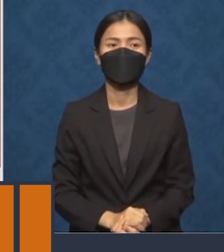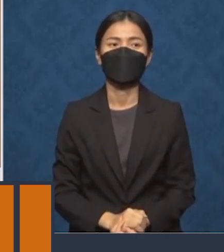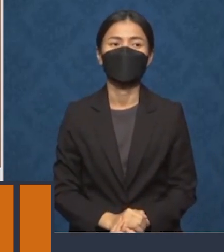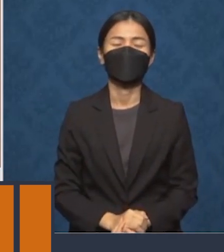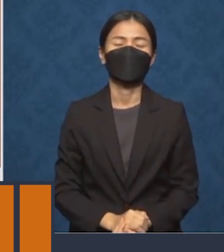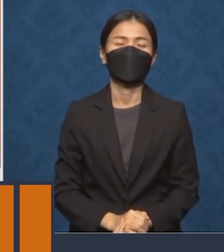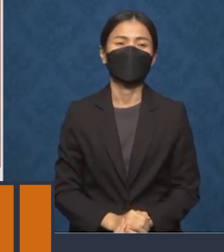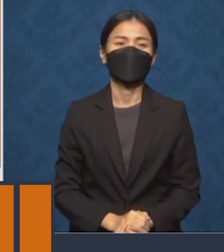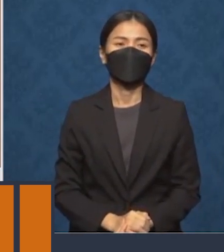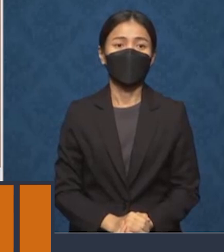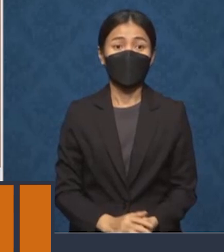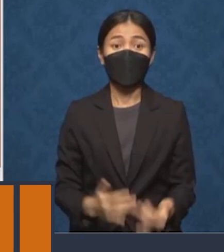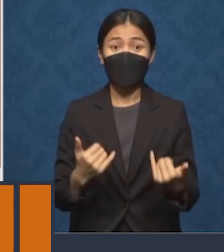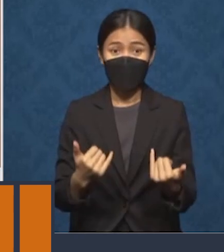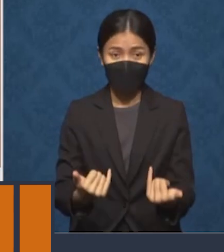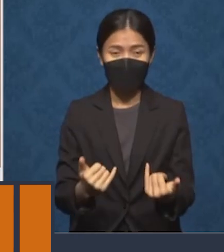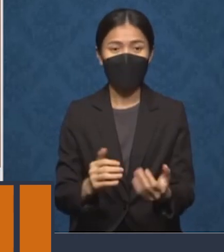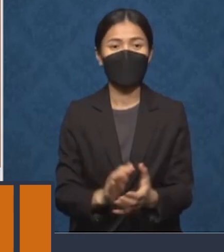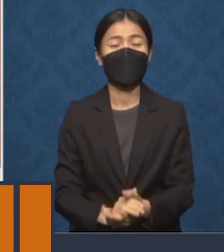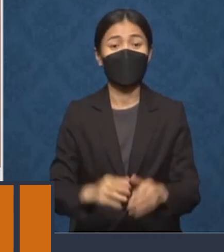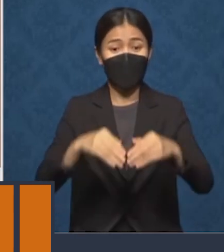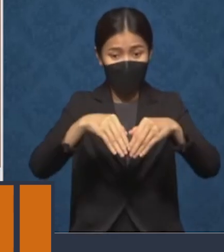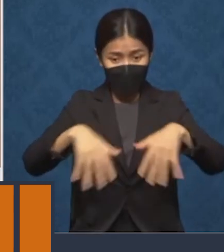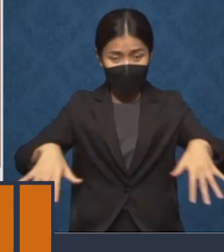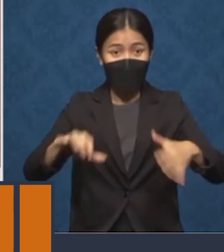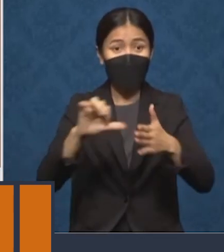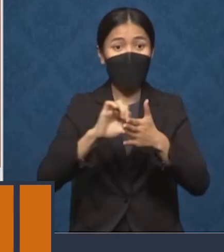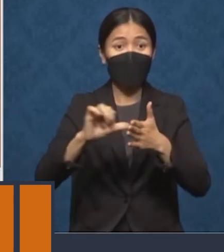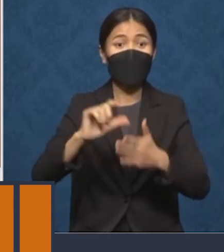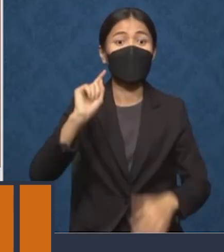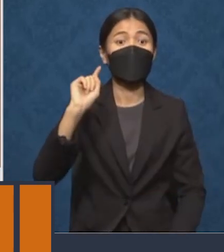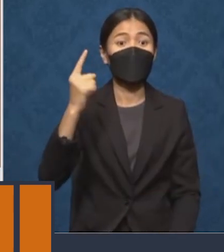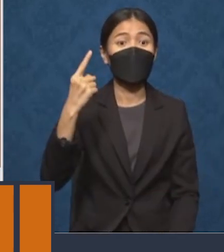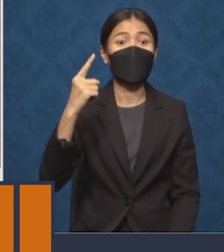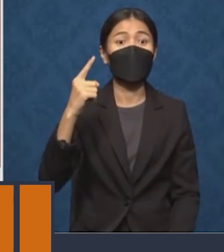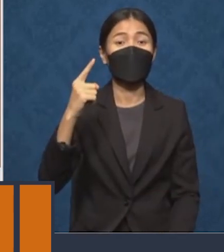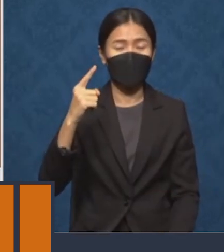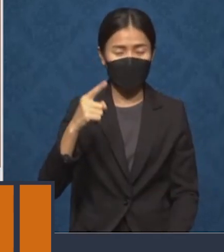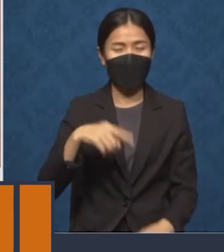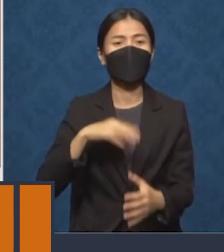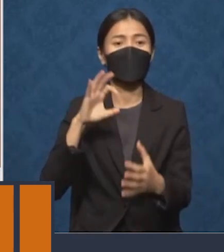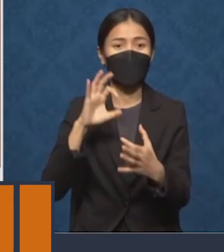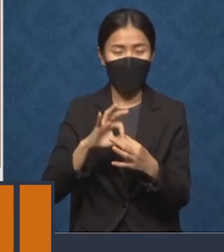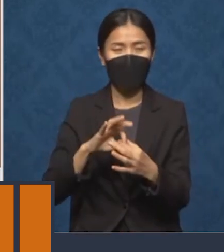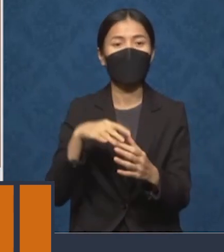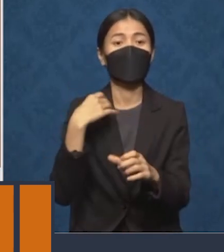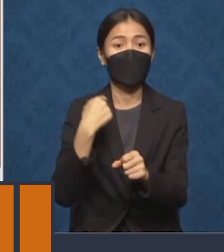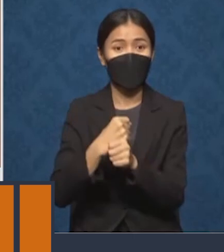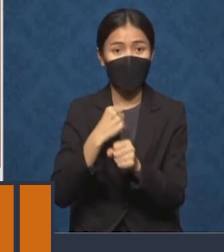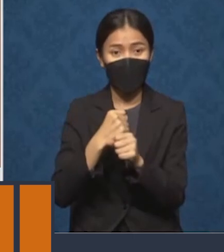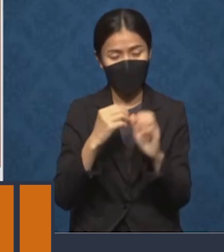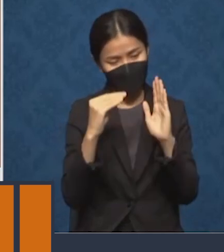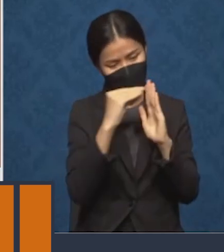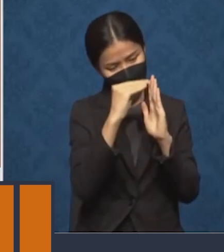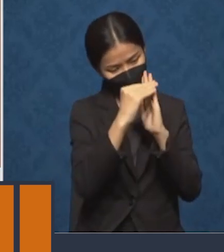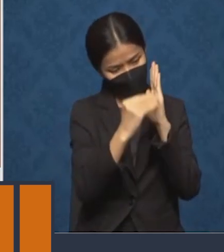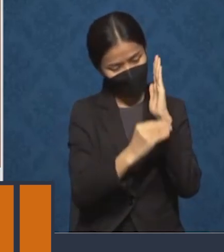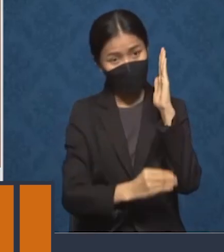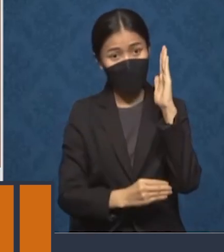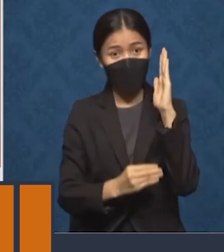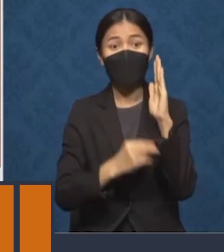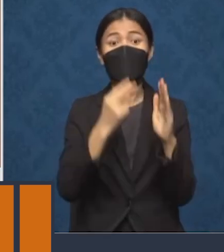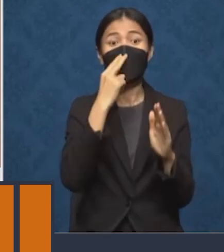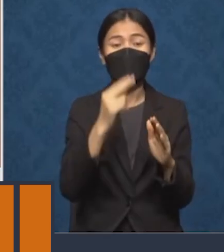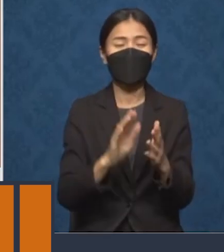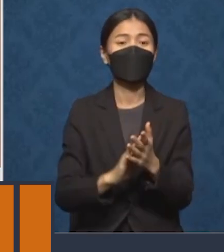างแล้วก็คือสำนักงานส่วนภูมิภาคที่ท่านทราบไหมว่าในหนึ่งจังหวัดถ้าเราเข้าไปในสารกลางหรือว่าถ้าเราเปิดดู